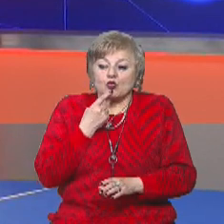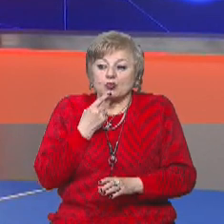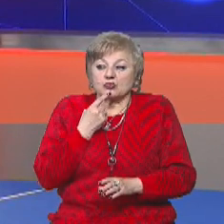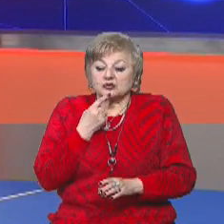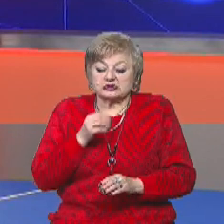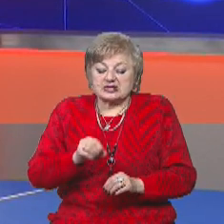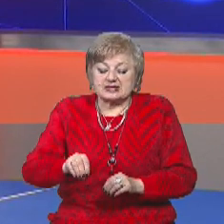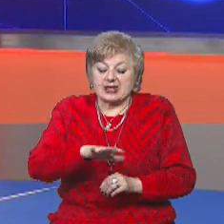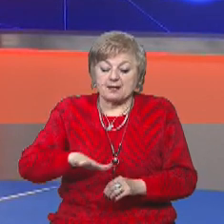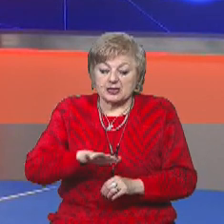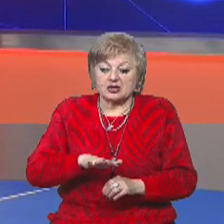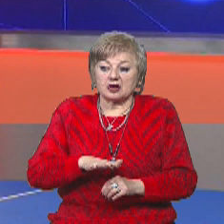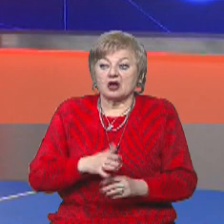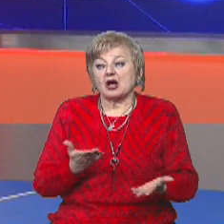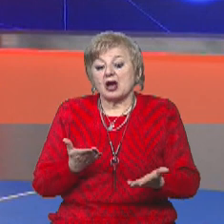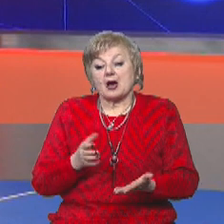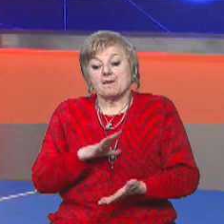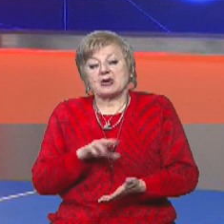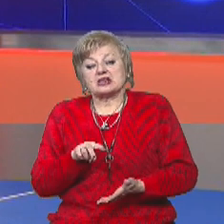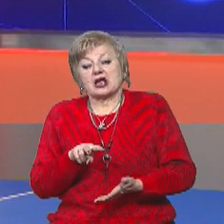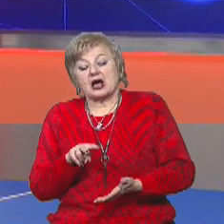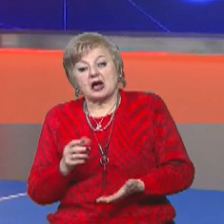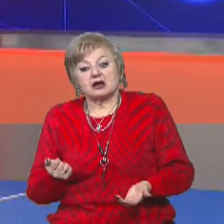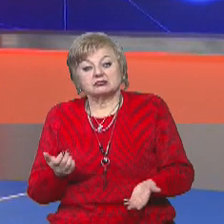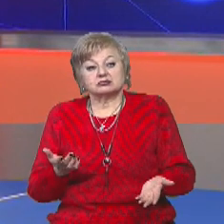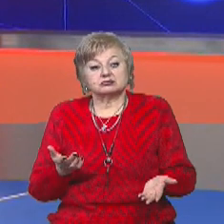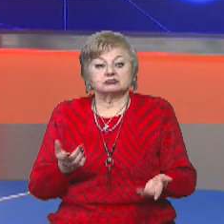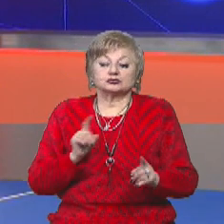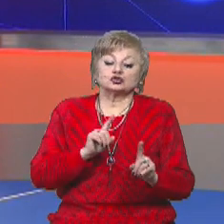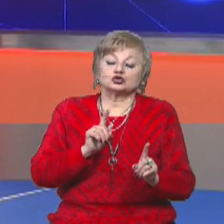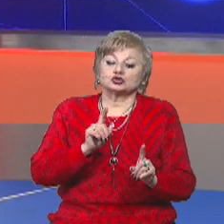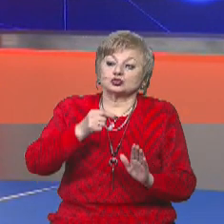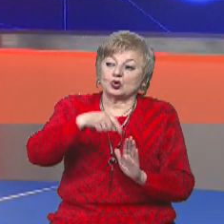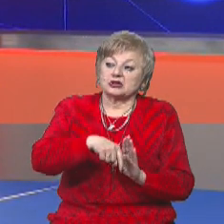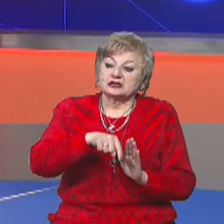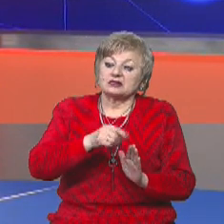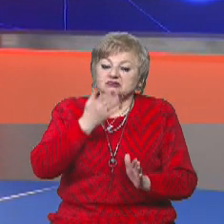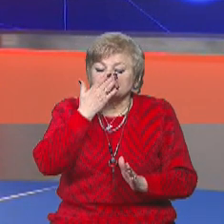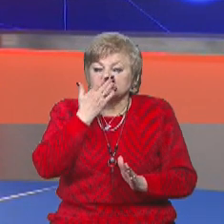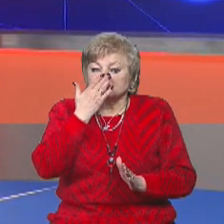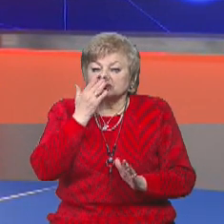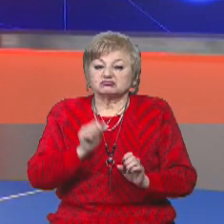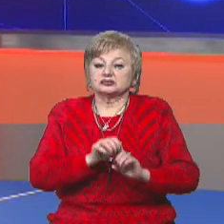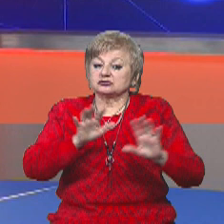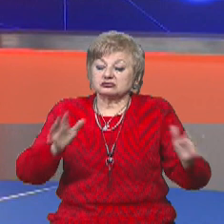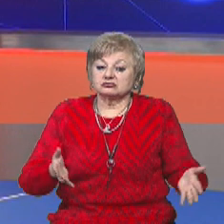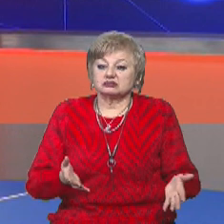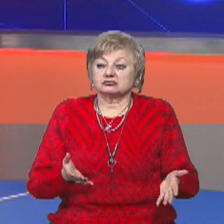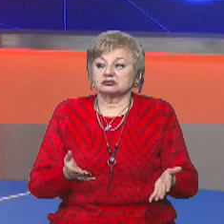ґрунта. А чи були ці речовини, які пахлі, да, вони